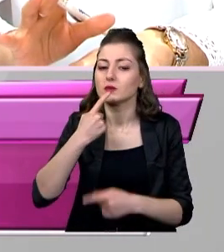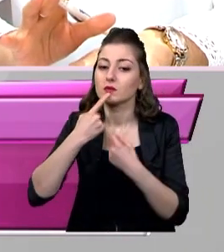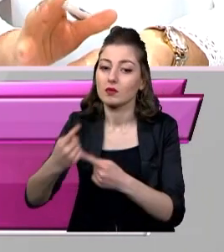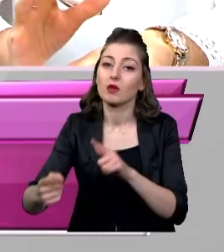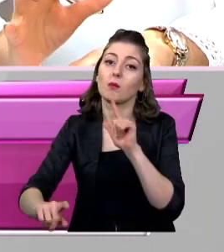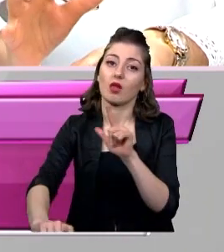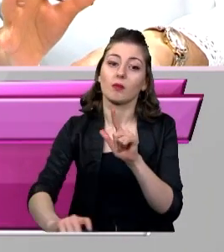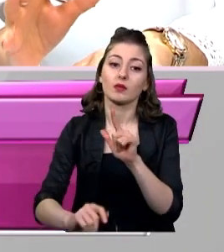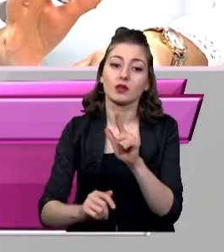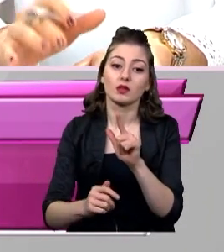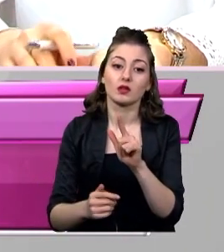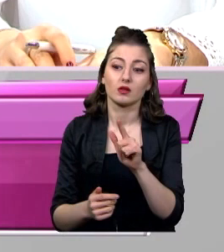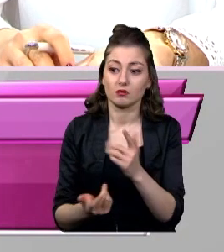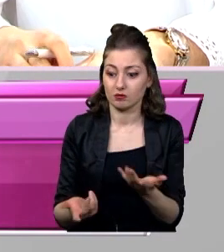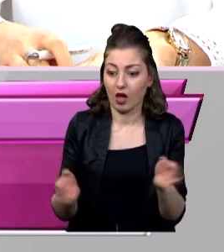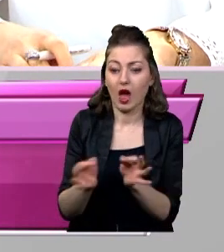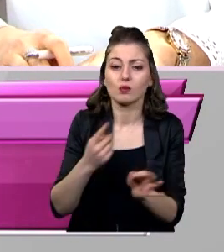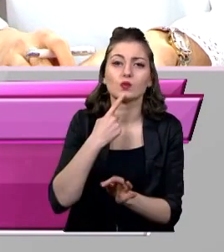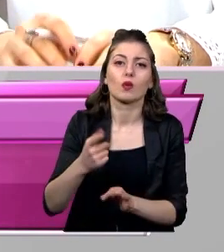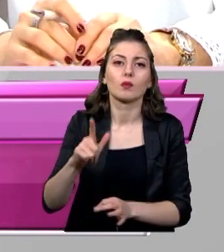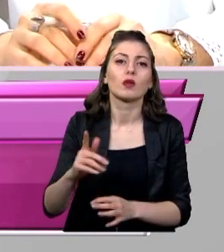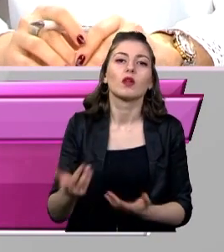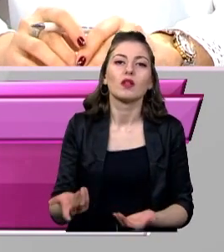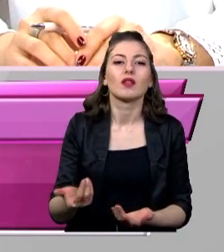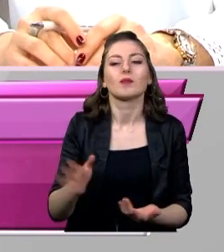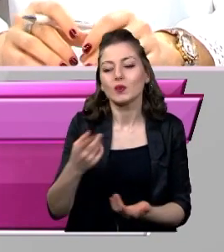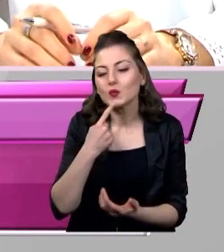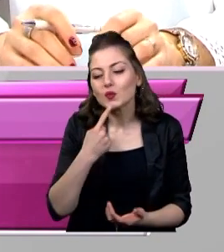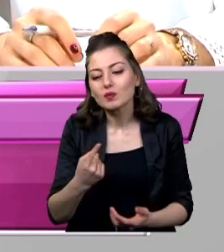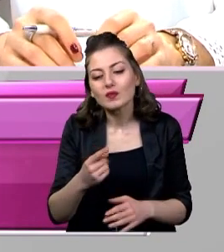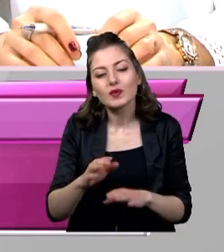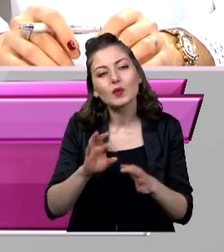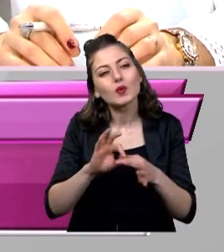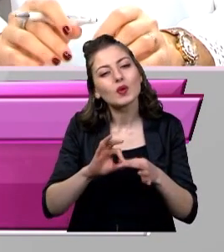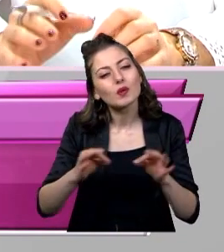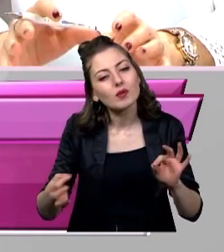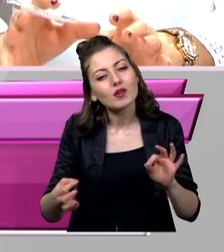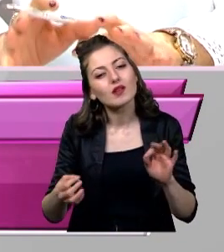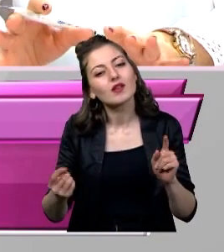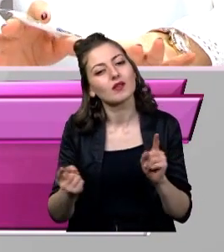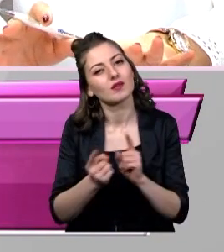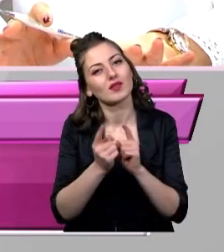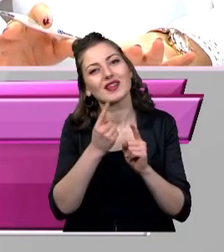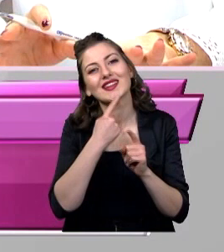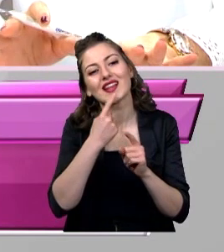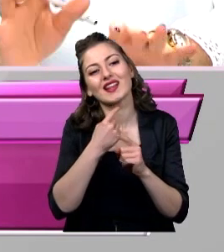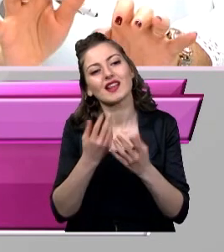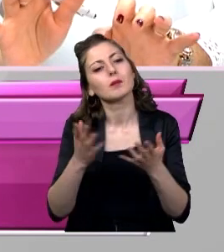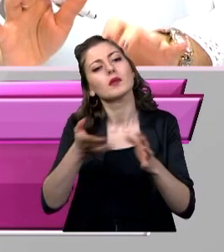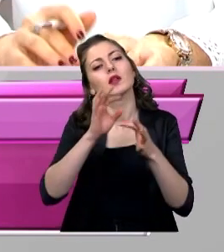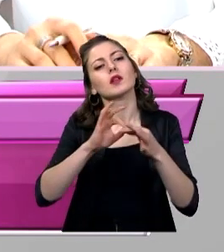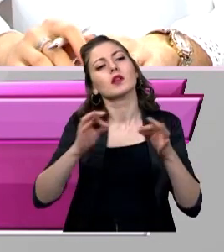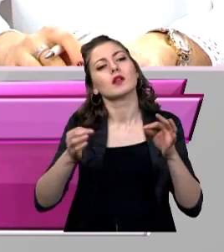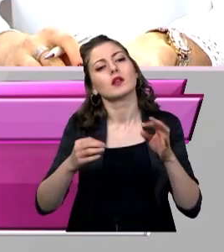söylenmeye başlanmalı çocuğun durumuna göre ama söylerken de kurduğumuz cümleler Tabii ki bu yaşa uygun cümleler